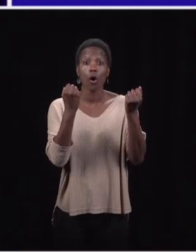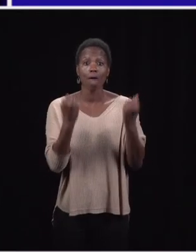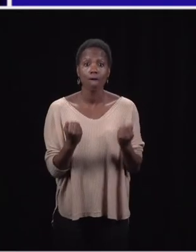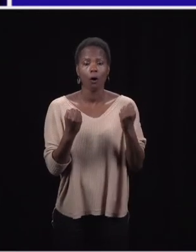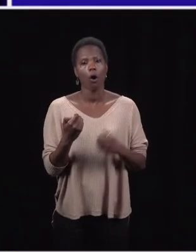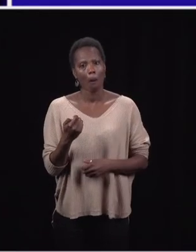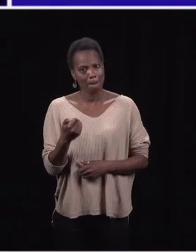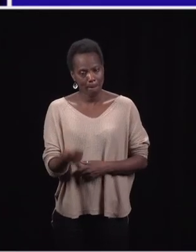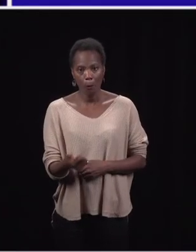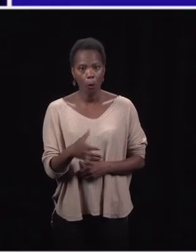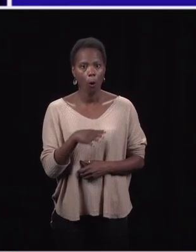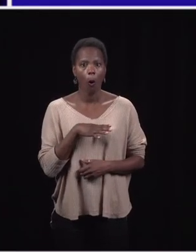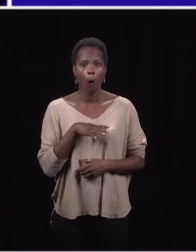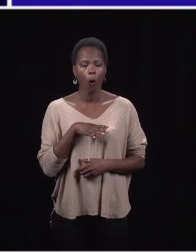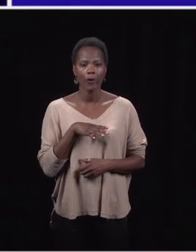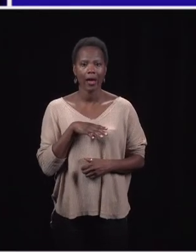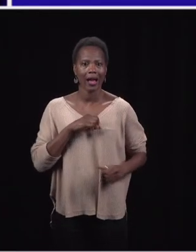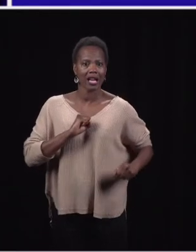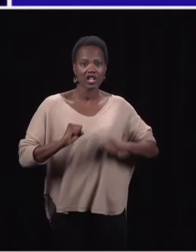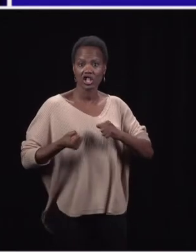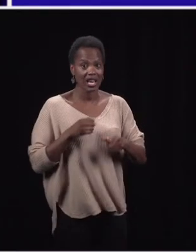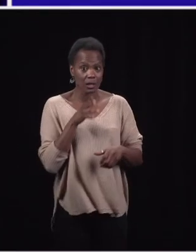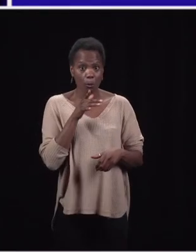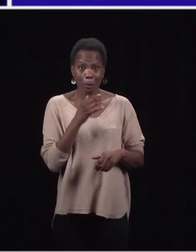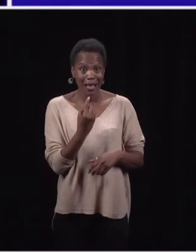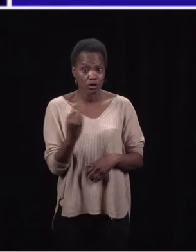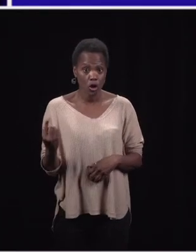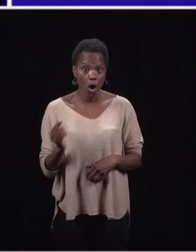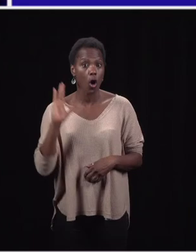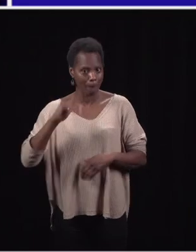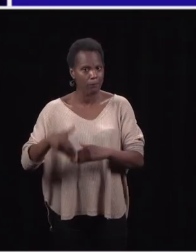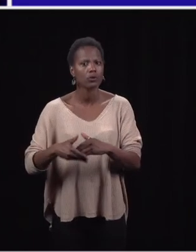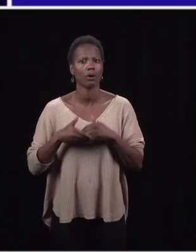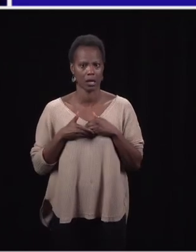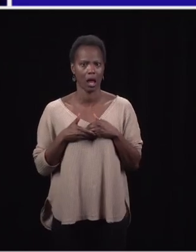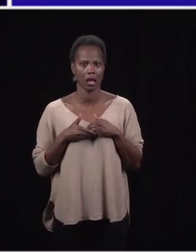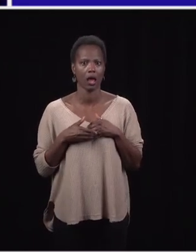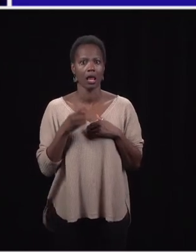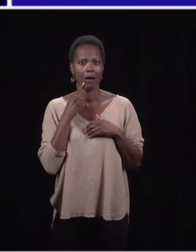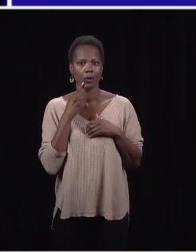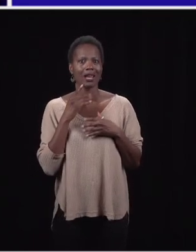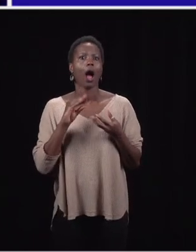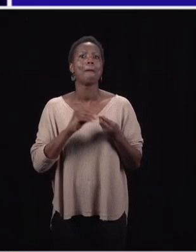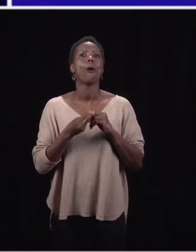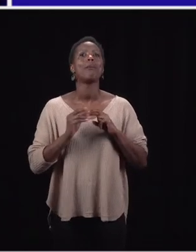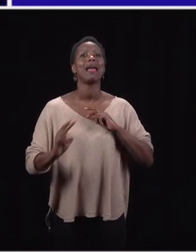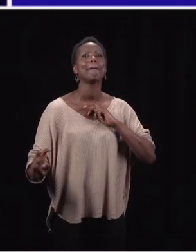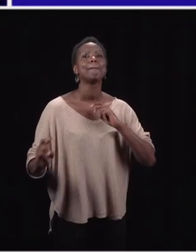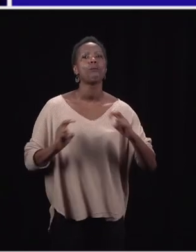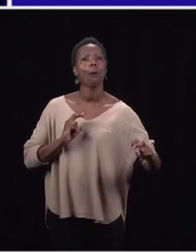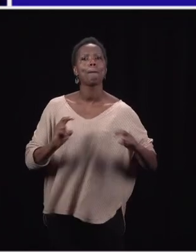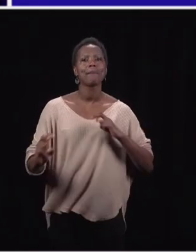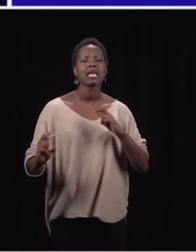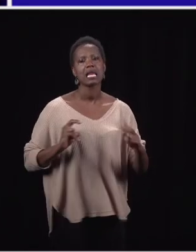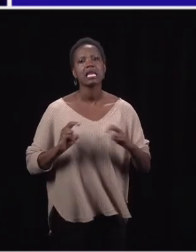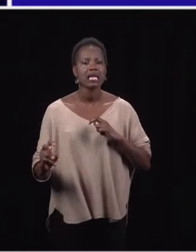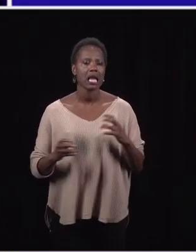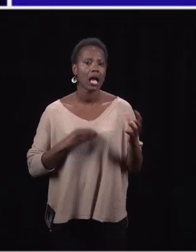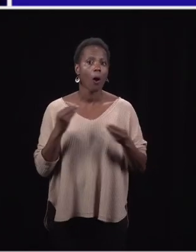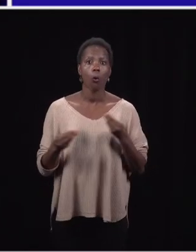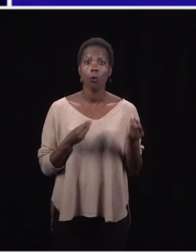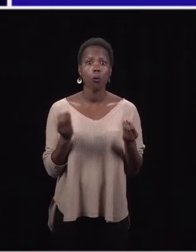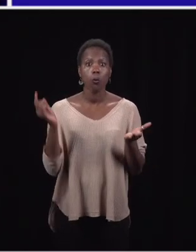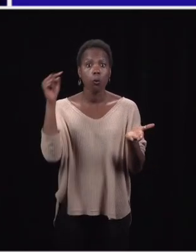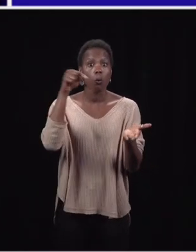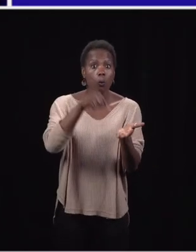gestes que je ne peux pas faire seul sans aide donc c'était principalement des soucis de mobilité ou pour accéder à certains